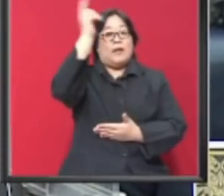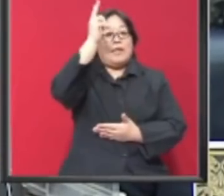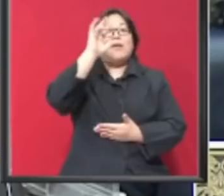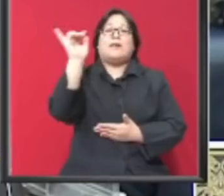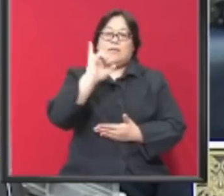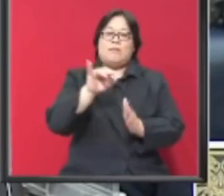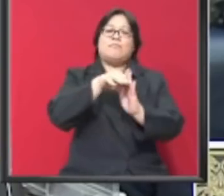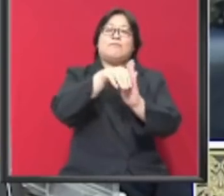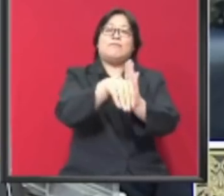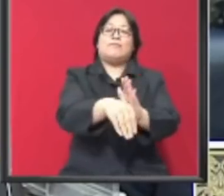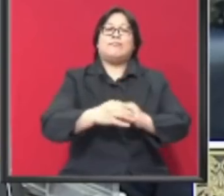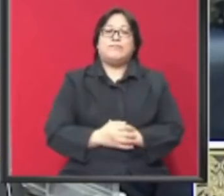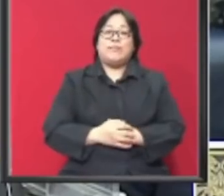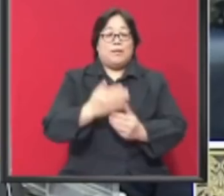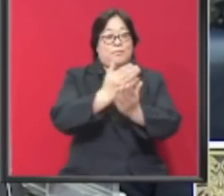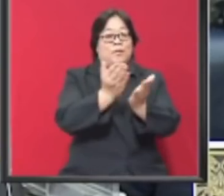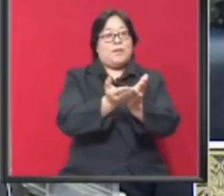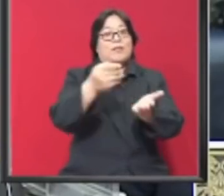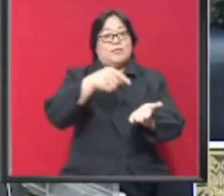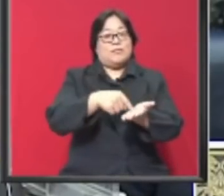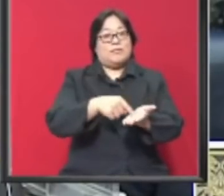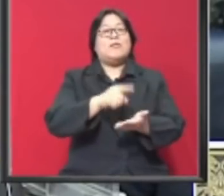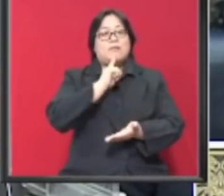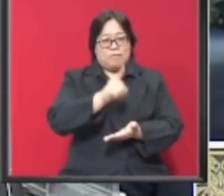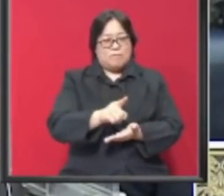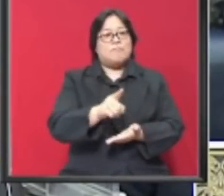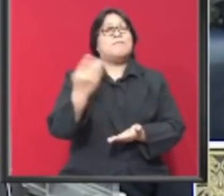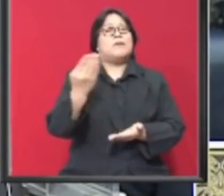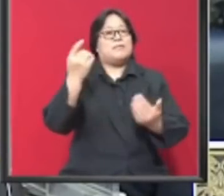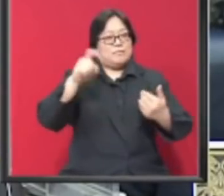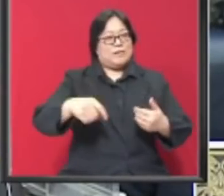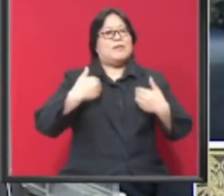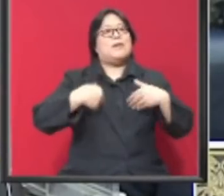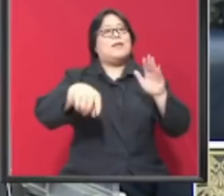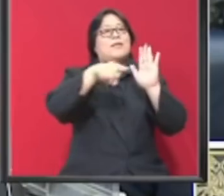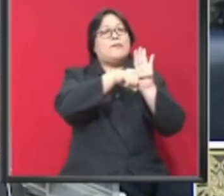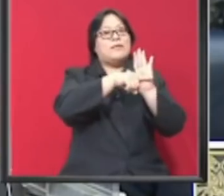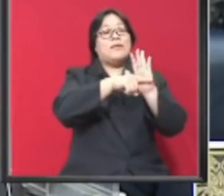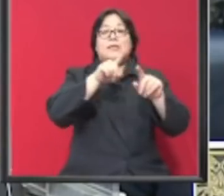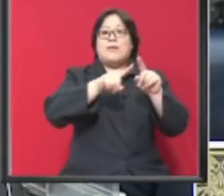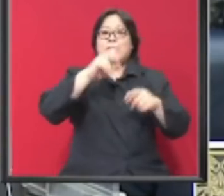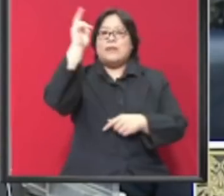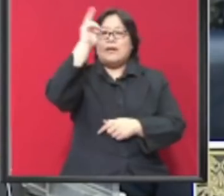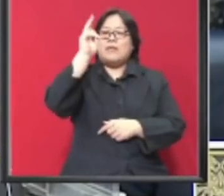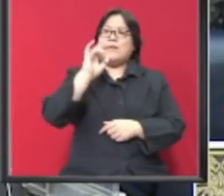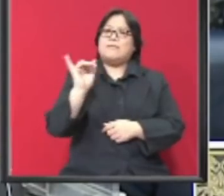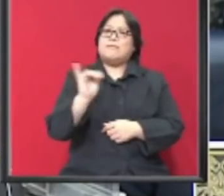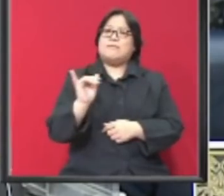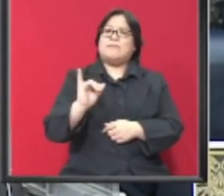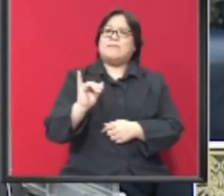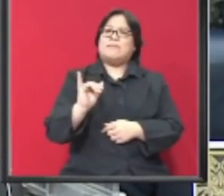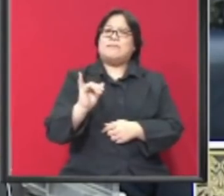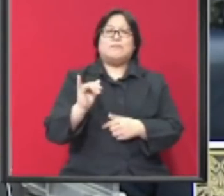merosot belanjawan ini tentulah alami defisit tetapi kerajaan Salahlah